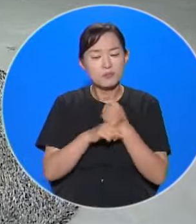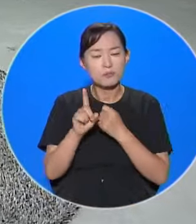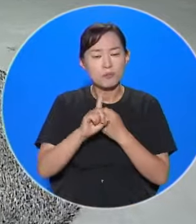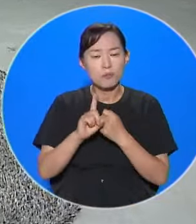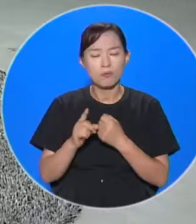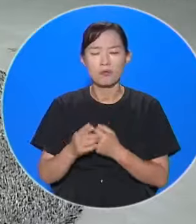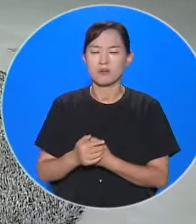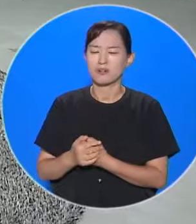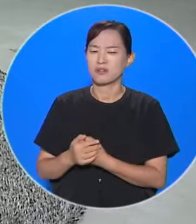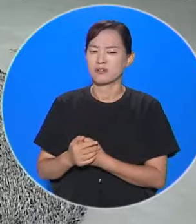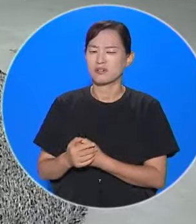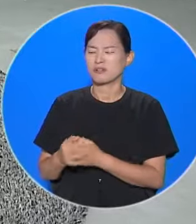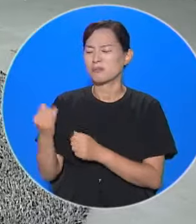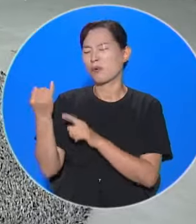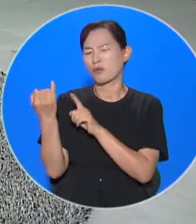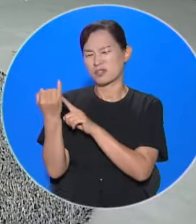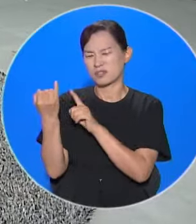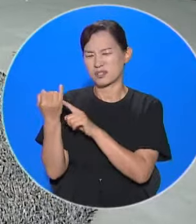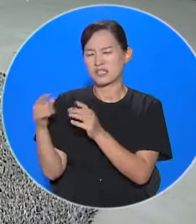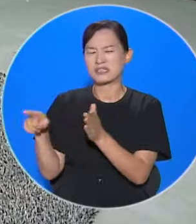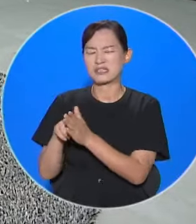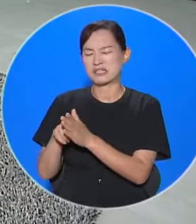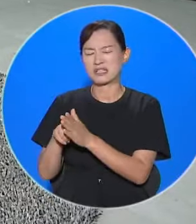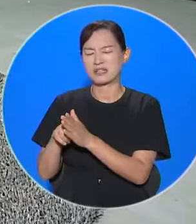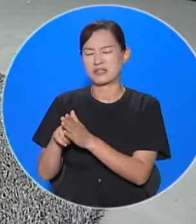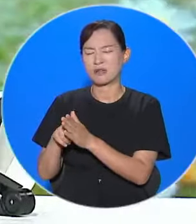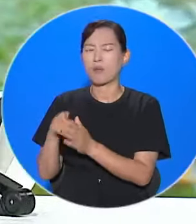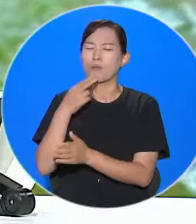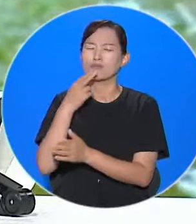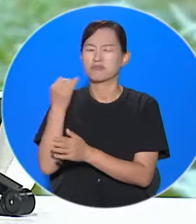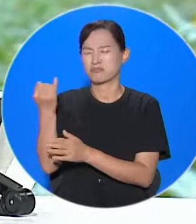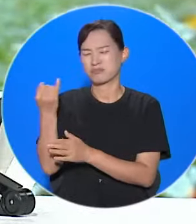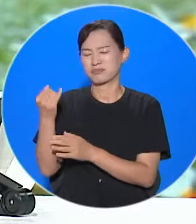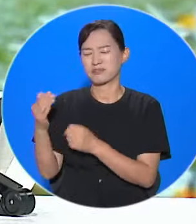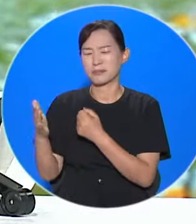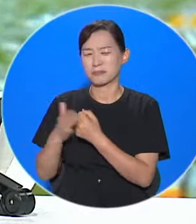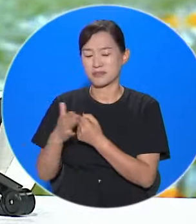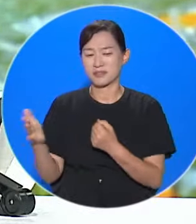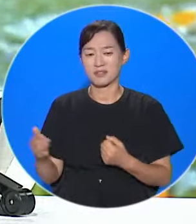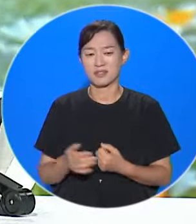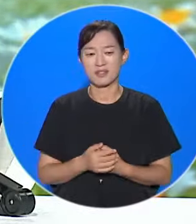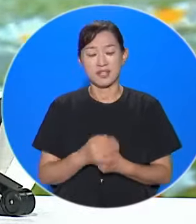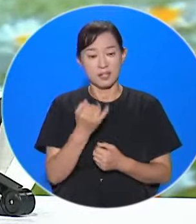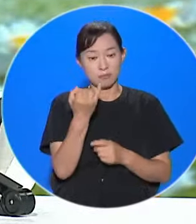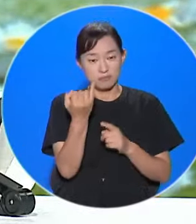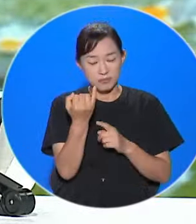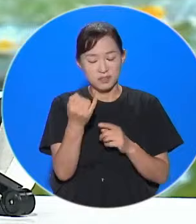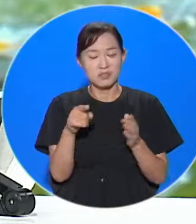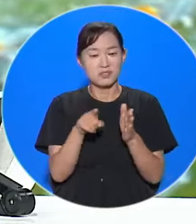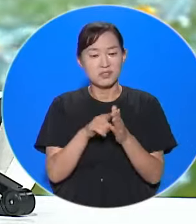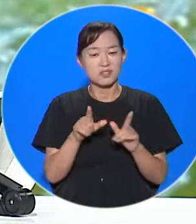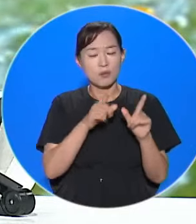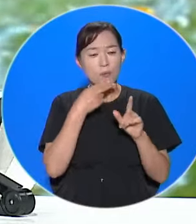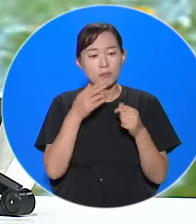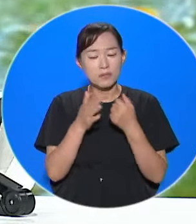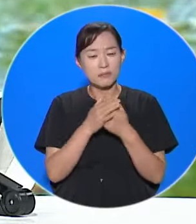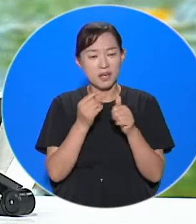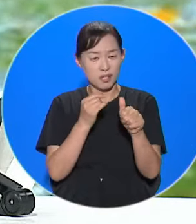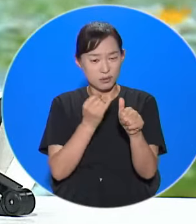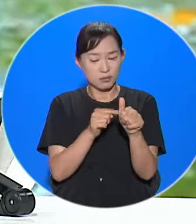결혼했는데 며느리가 신앙생활 안 하다 보니까 우리 아드님도 이제 신앙생활이 좀